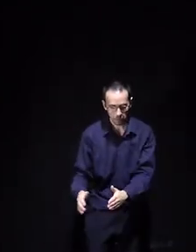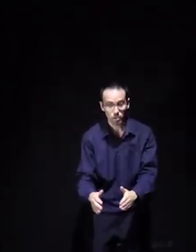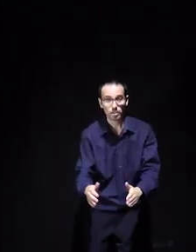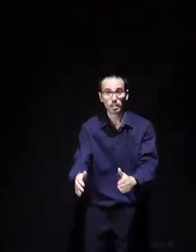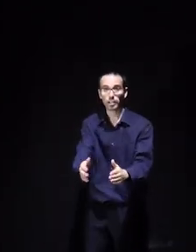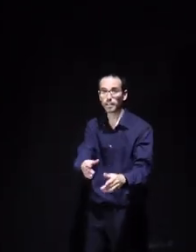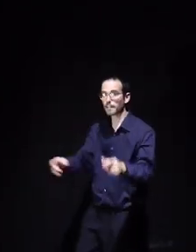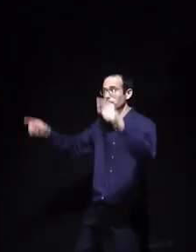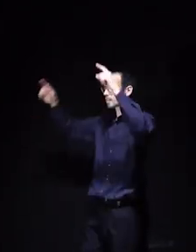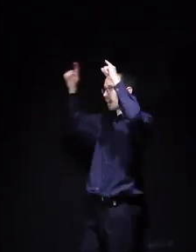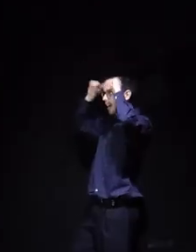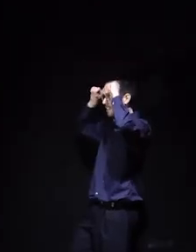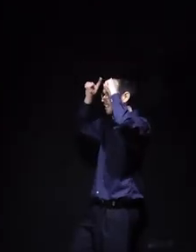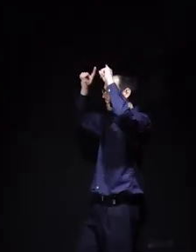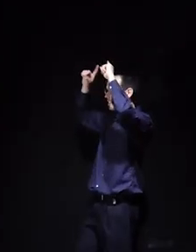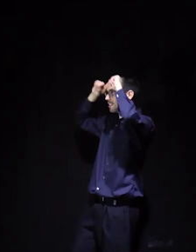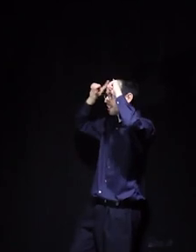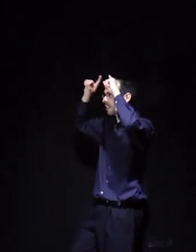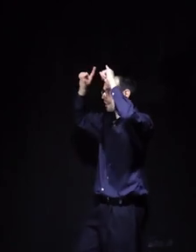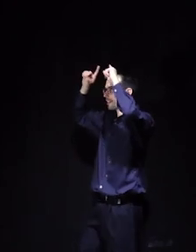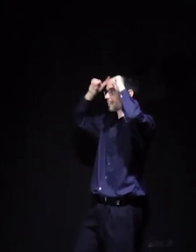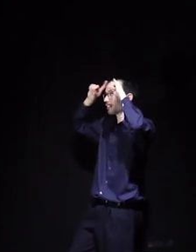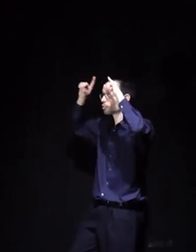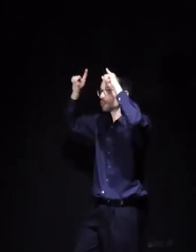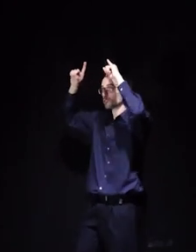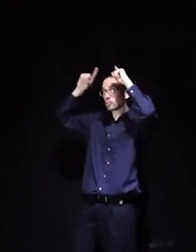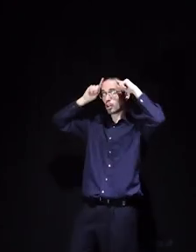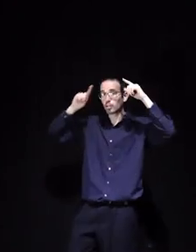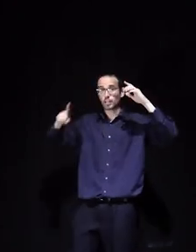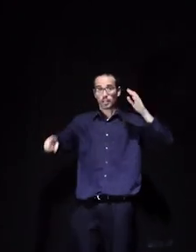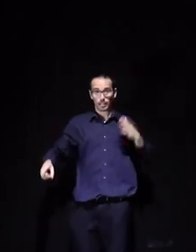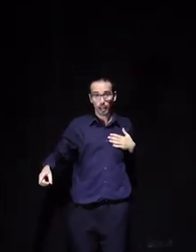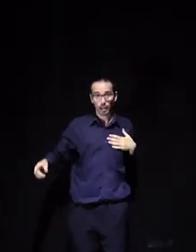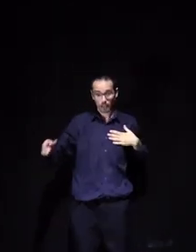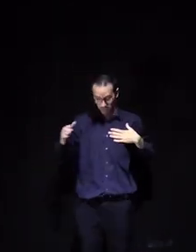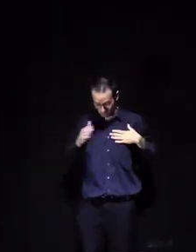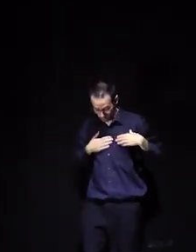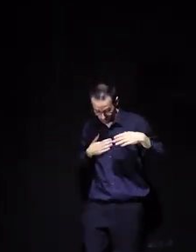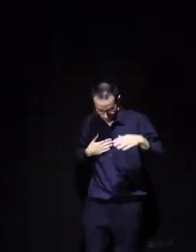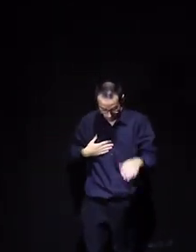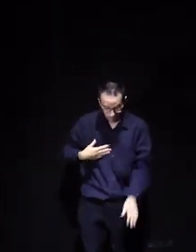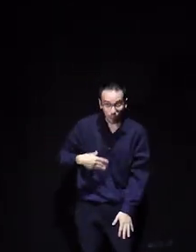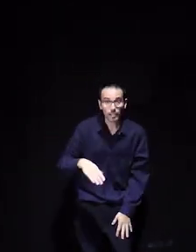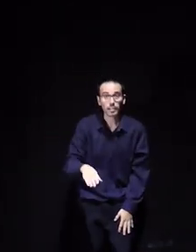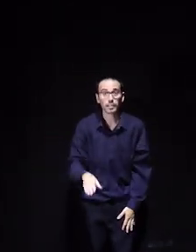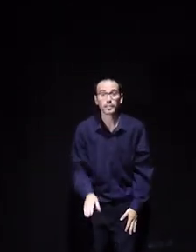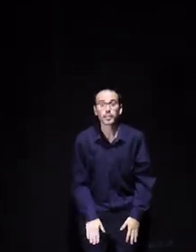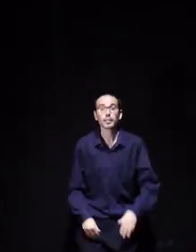que pots seguir. Has de saber quin color